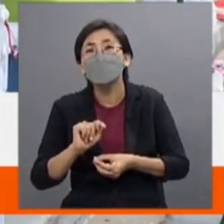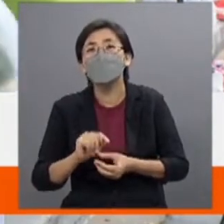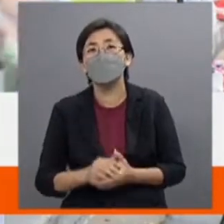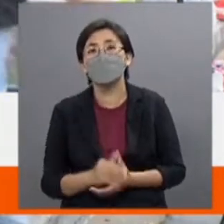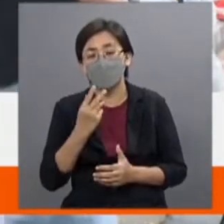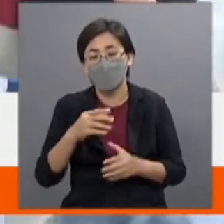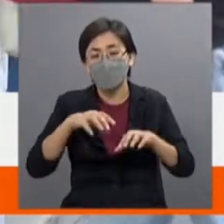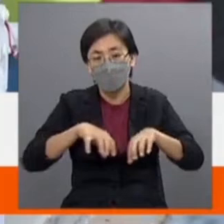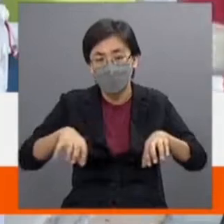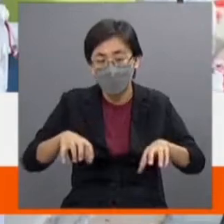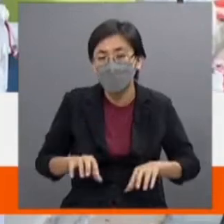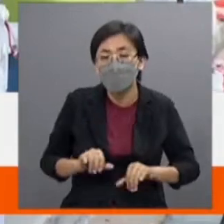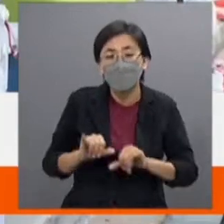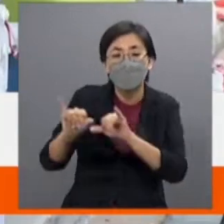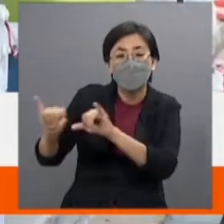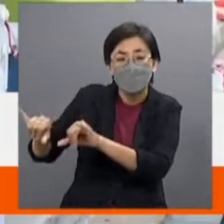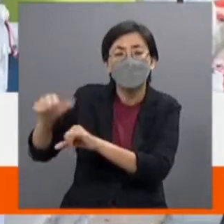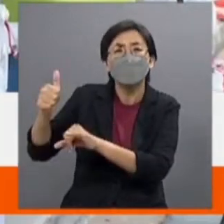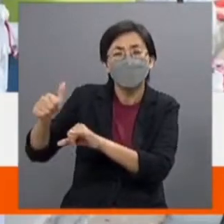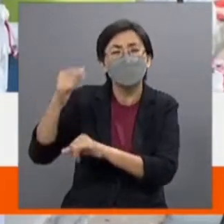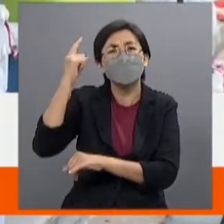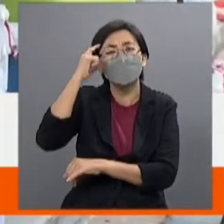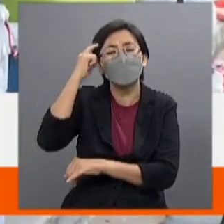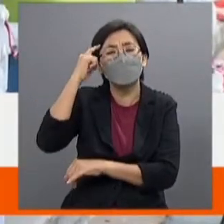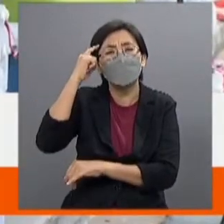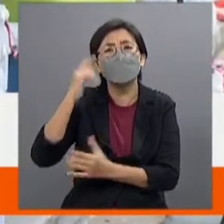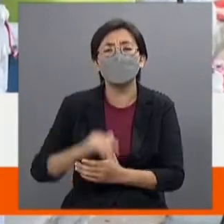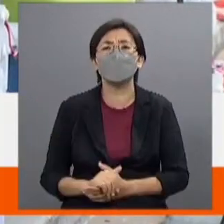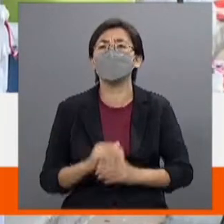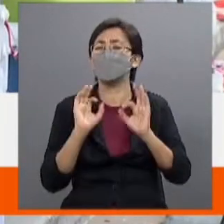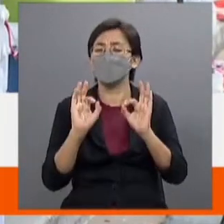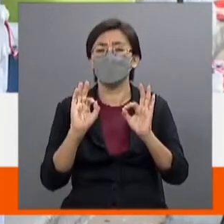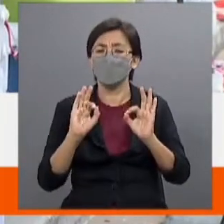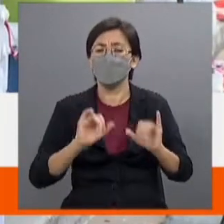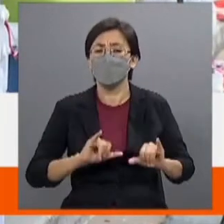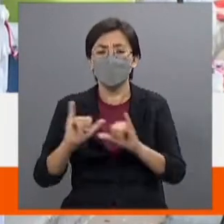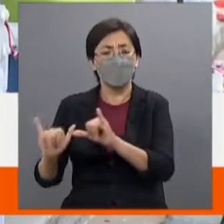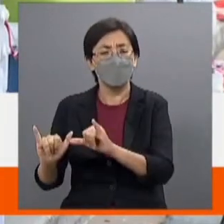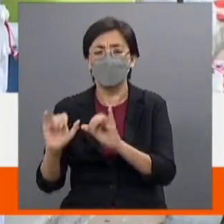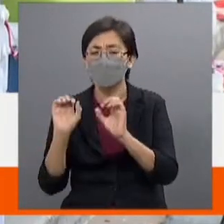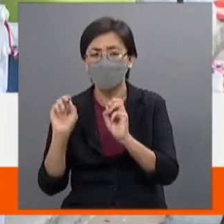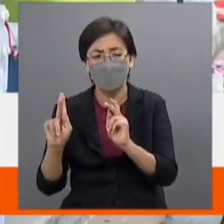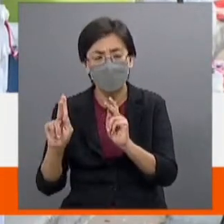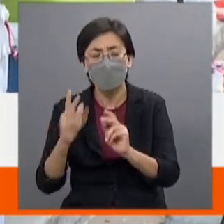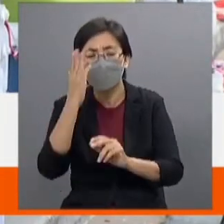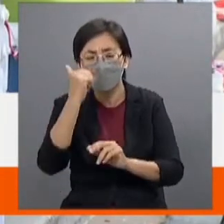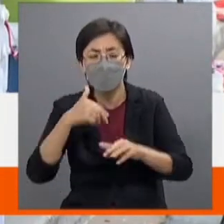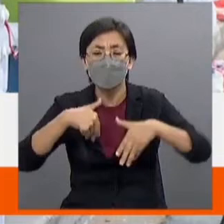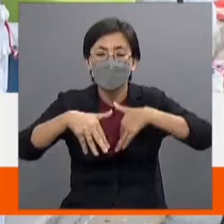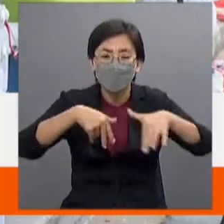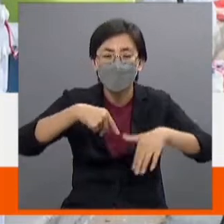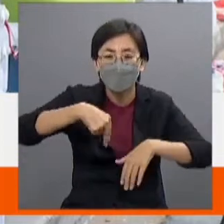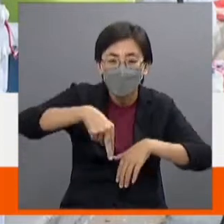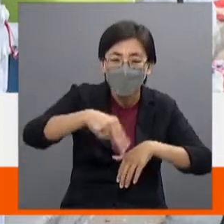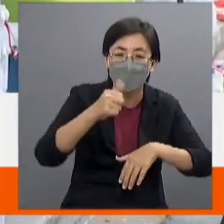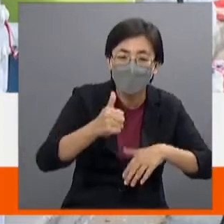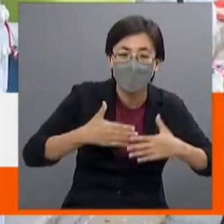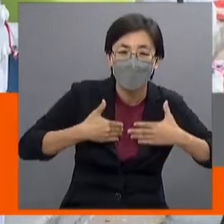ได้เลยค่ะมันได้นะ คือเราก็ยินดีย ินดีค่ะยินดีค่ะ จะได้มีทางออกร่วมกัน ถูกค่ะยินดีค่ะเพราะว่า